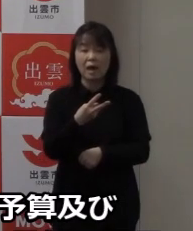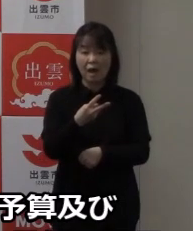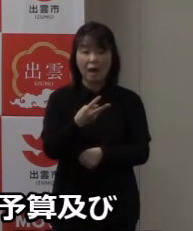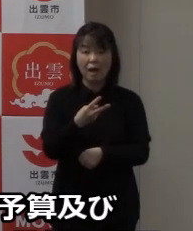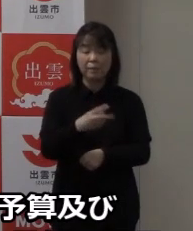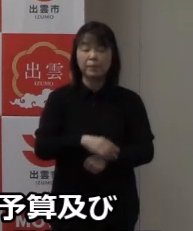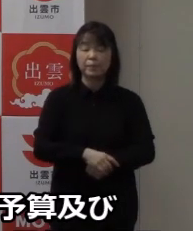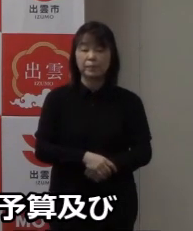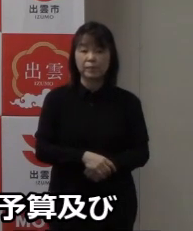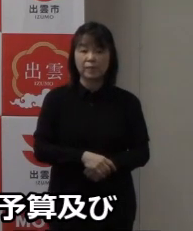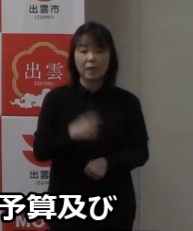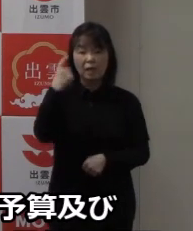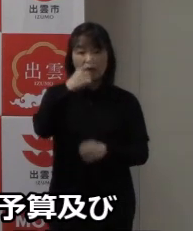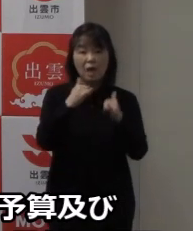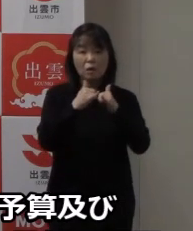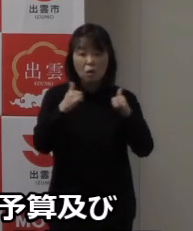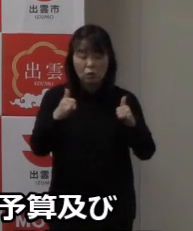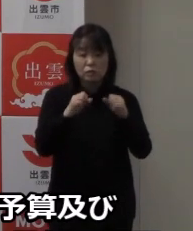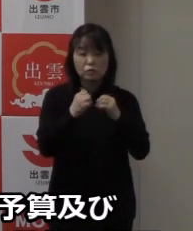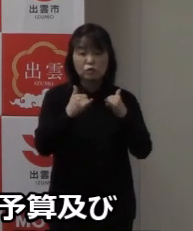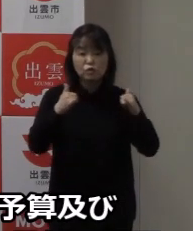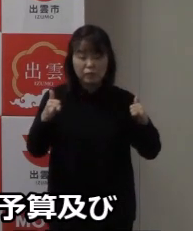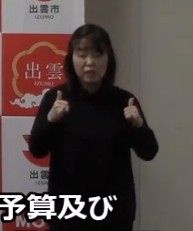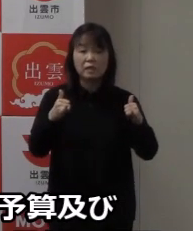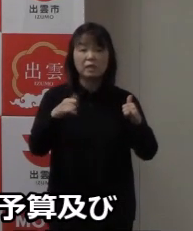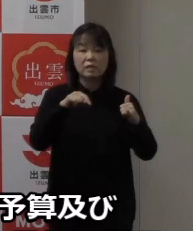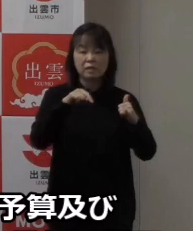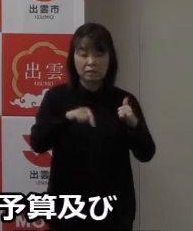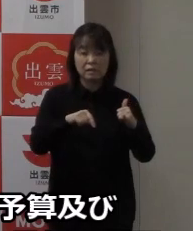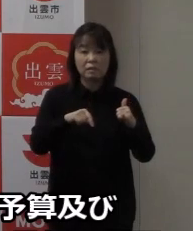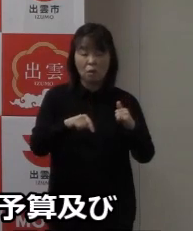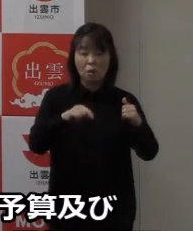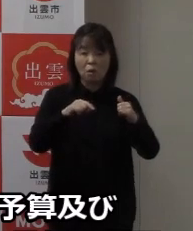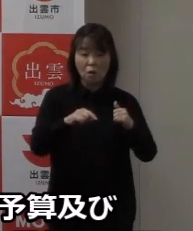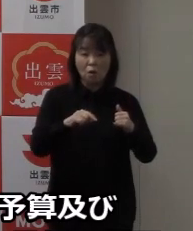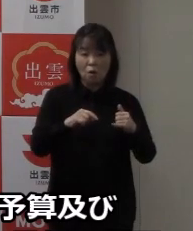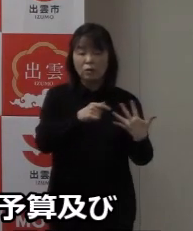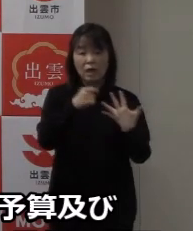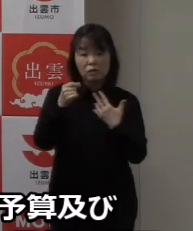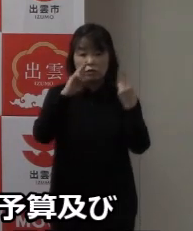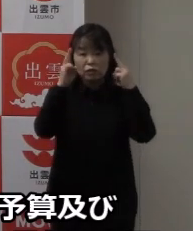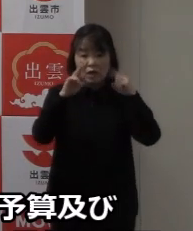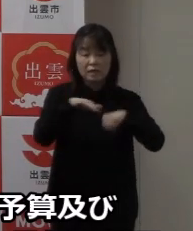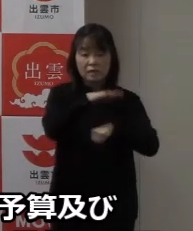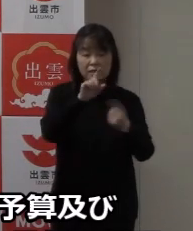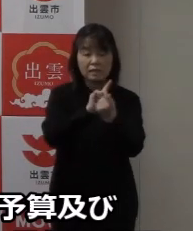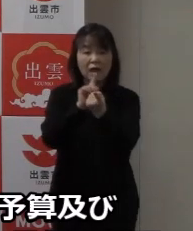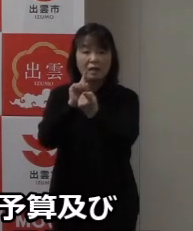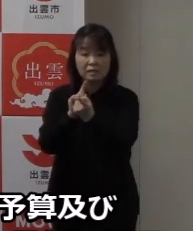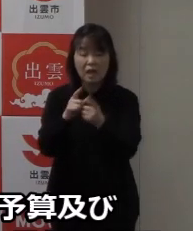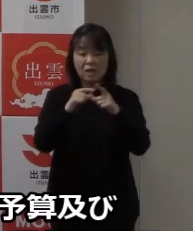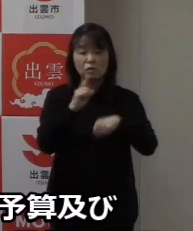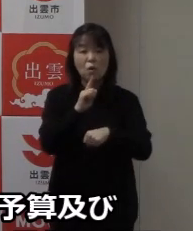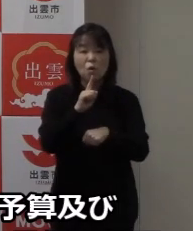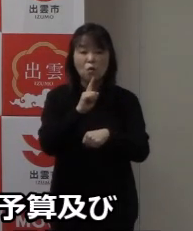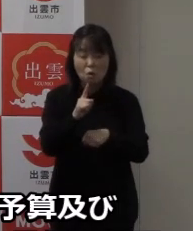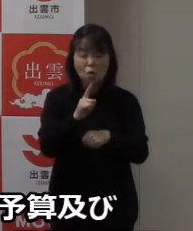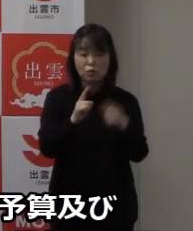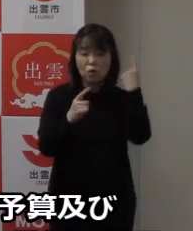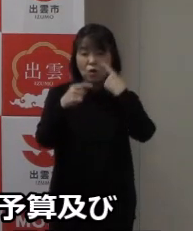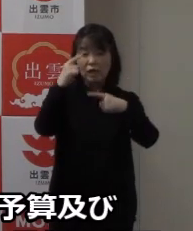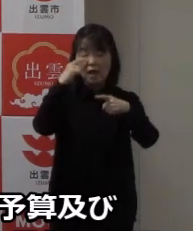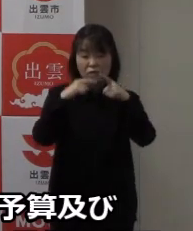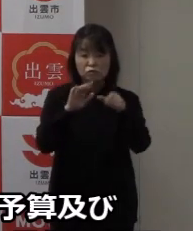新規としてはですね、外国人住民の雇用企業対象の日本語研修会の開催などに取り組んでまいります。